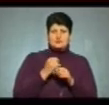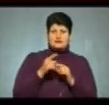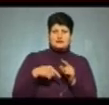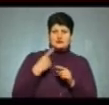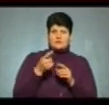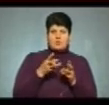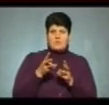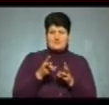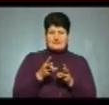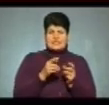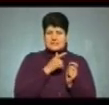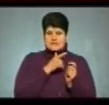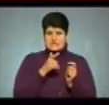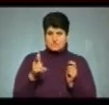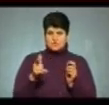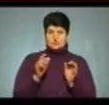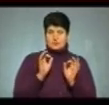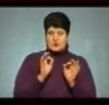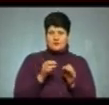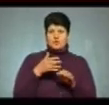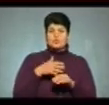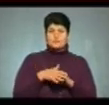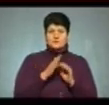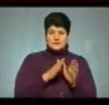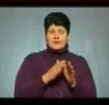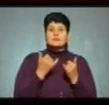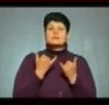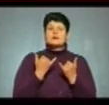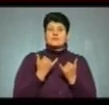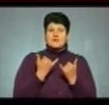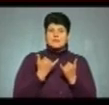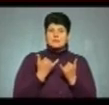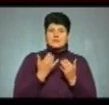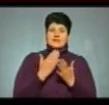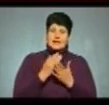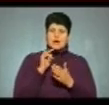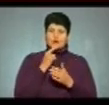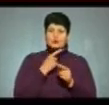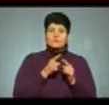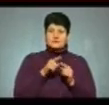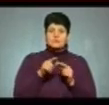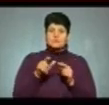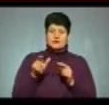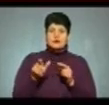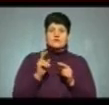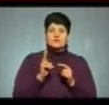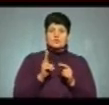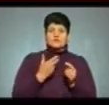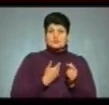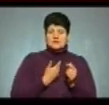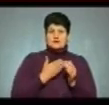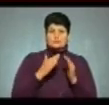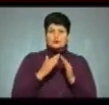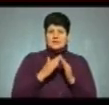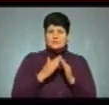опалювального сезону, якщо ми правильно проінформовані. Але наразі, чи є економія в тих мешканців, які проживають в